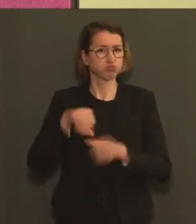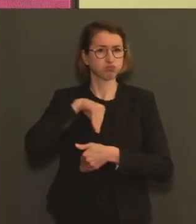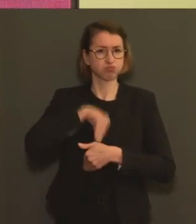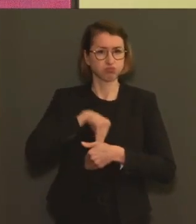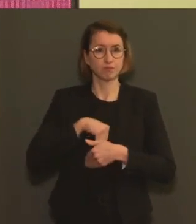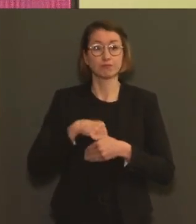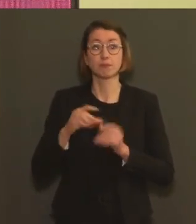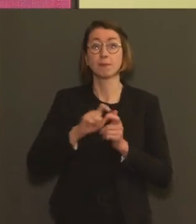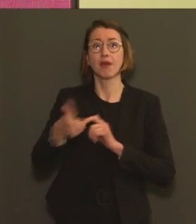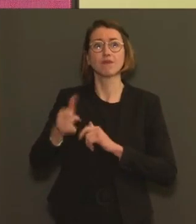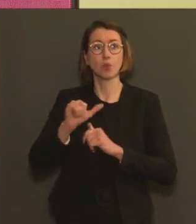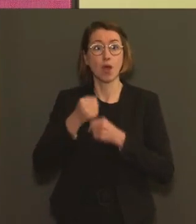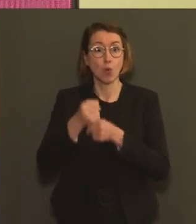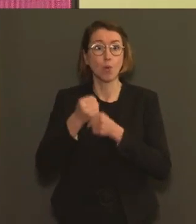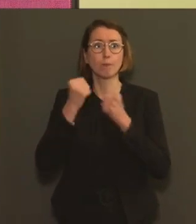du virus.